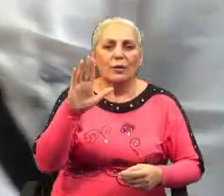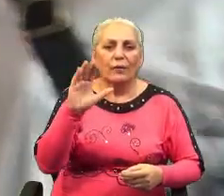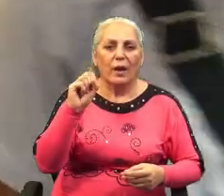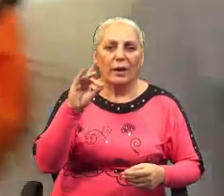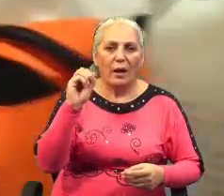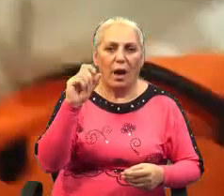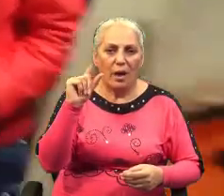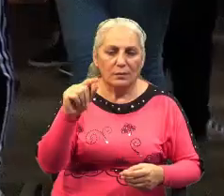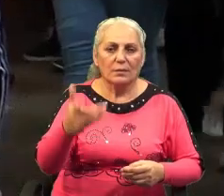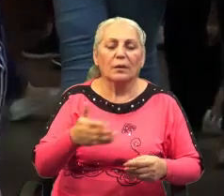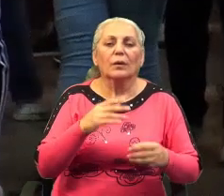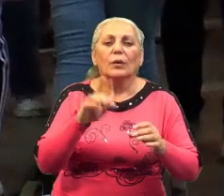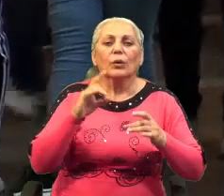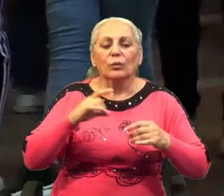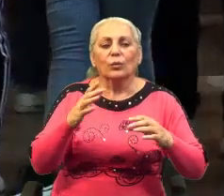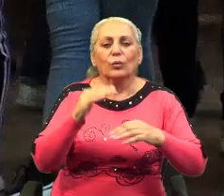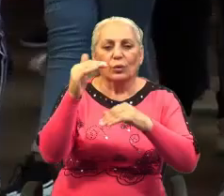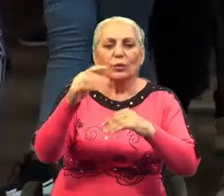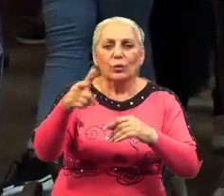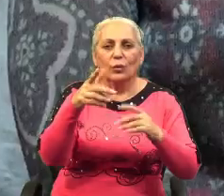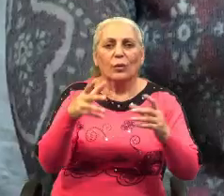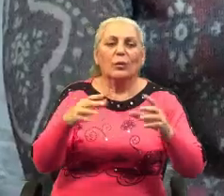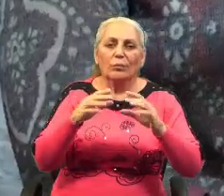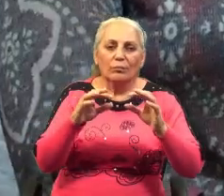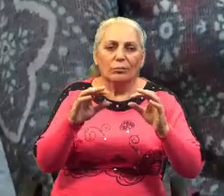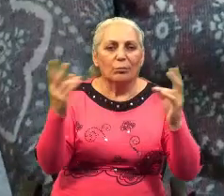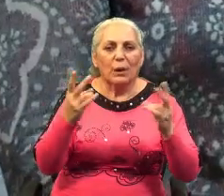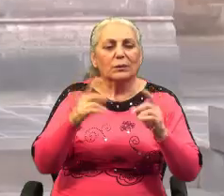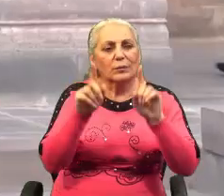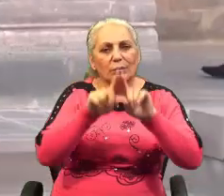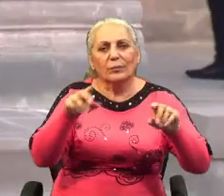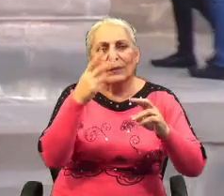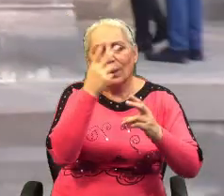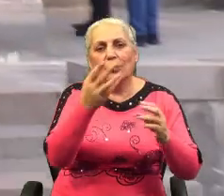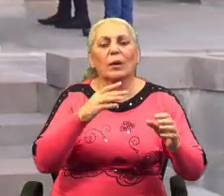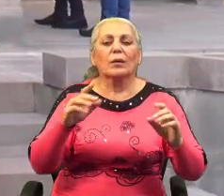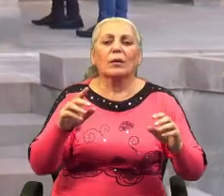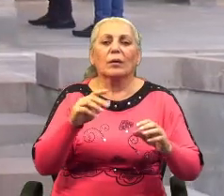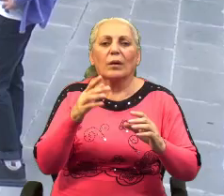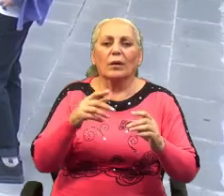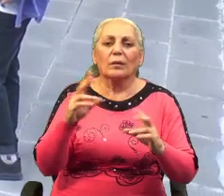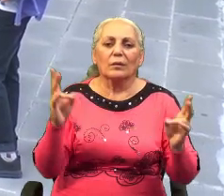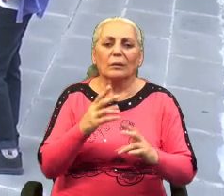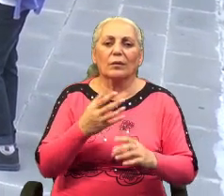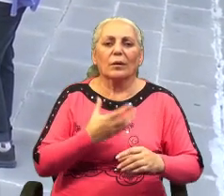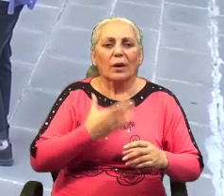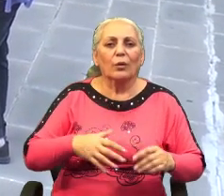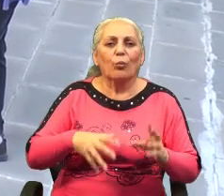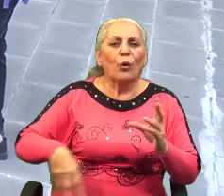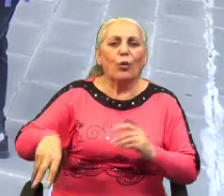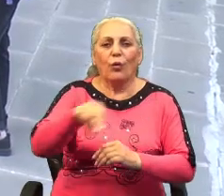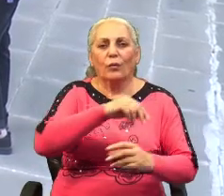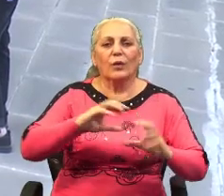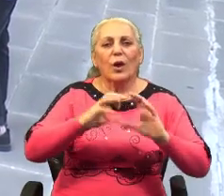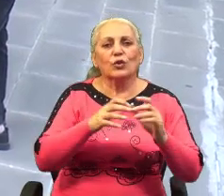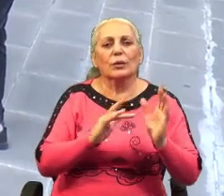ժամերգության ընթացքում կատարվում է հանդիսավոր թափոր եւ վանդաստան, արարողություն, որի ժամանակ քահանաներն օրհնում են աշխարհի 4 կողմերը։ Սուրբ Գրիգոր Նարեկացի